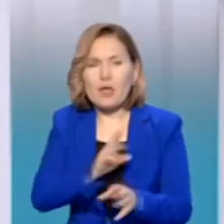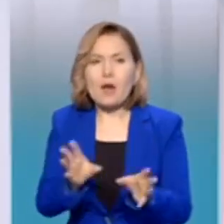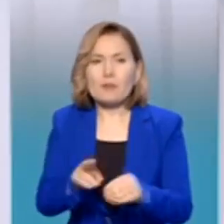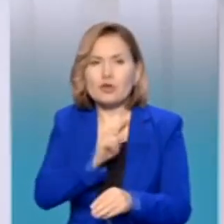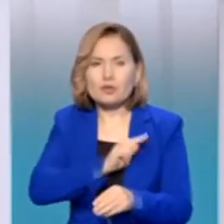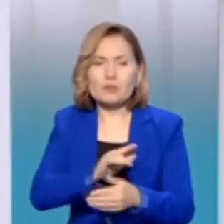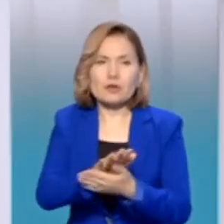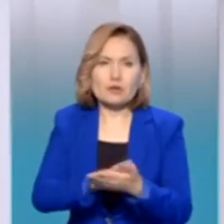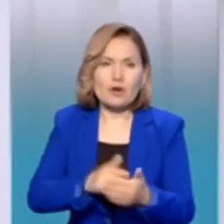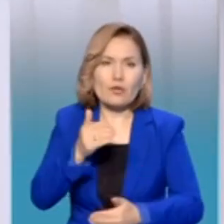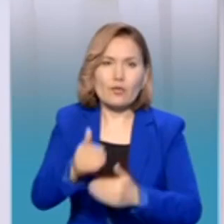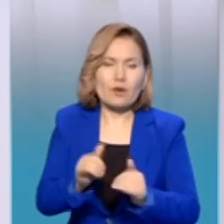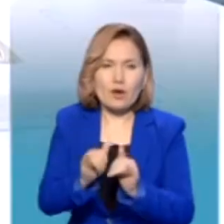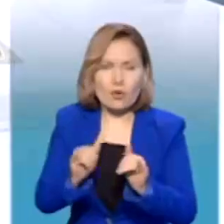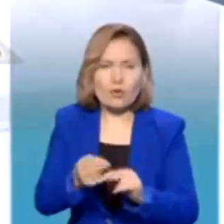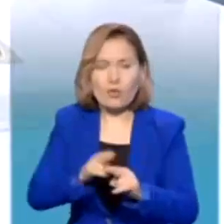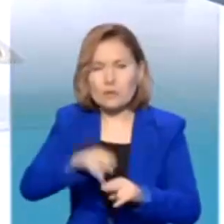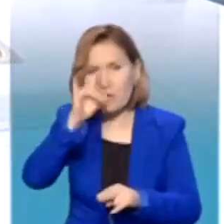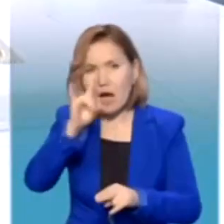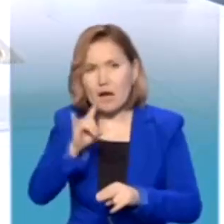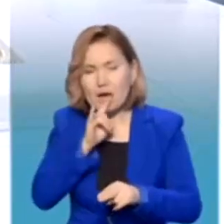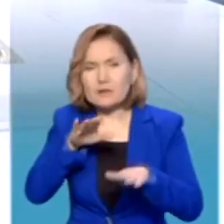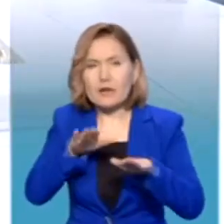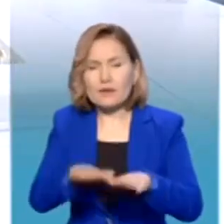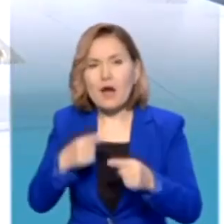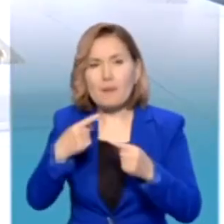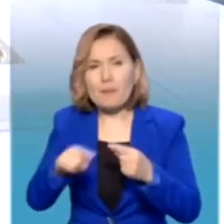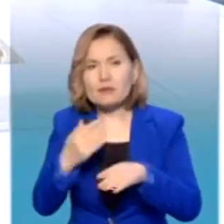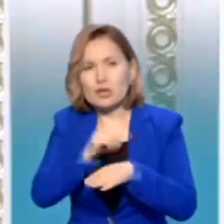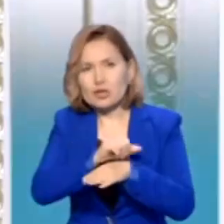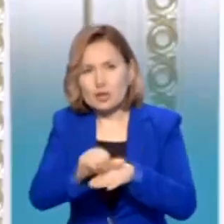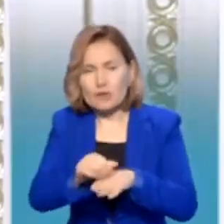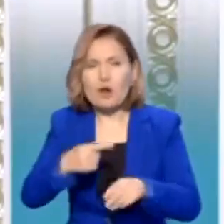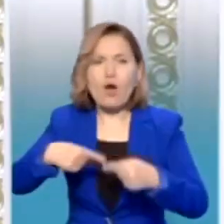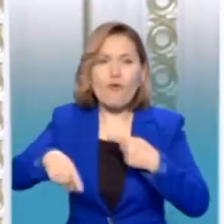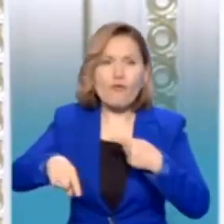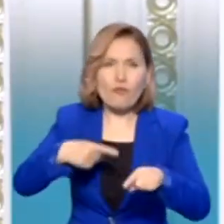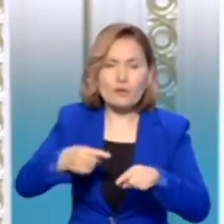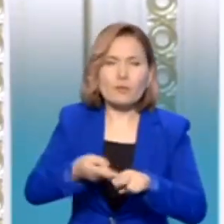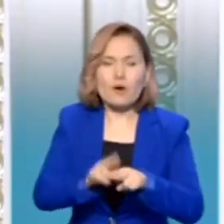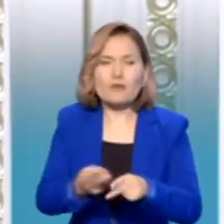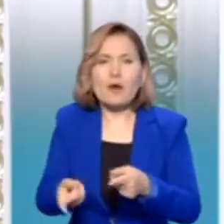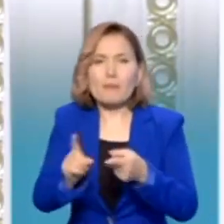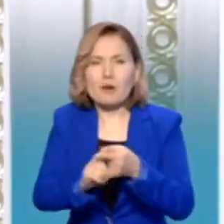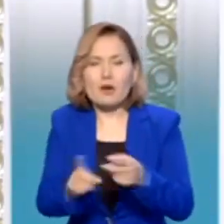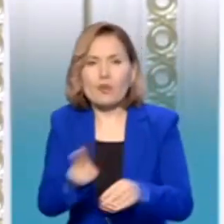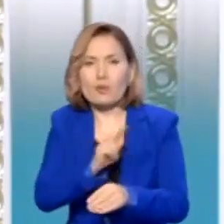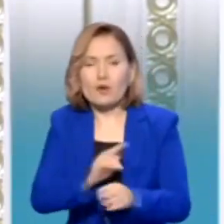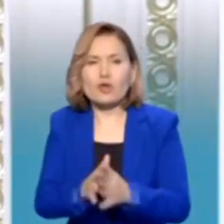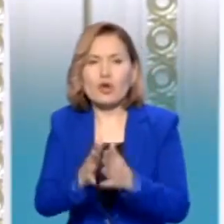істеуіміз қажет. Себебі осы елдегі, сондай-ақ басқа елдердегі қоғамды футбол арқылы біріктіру үшін мүмкіндік мол.